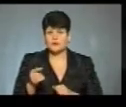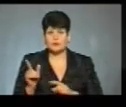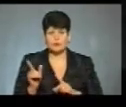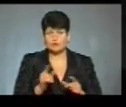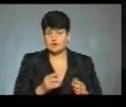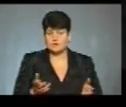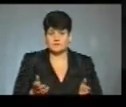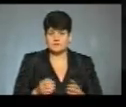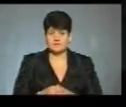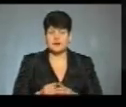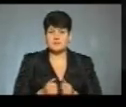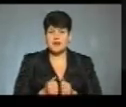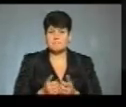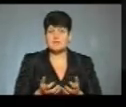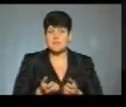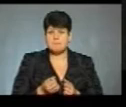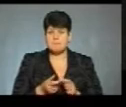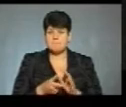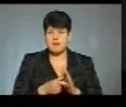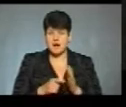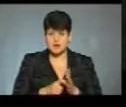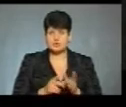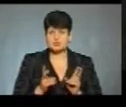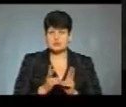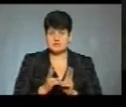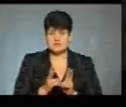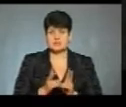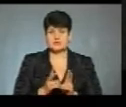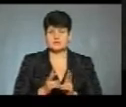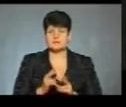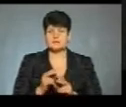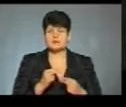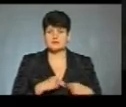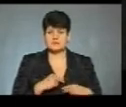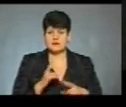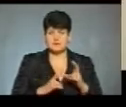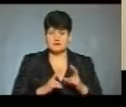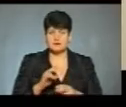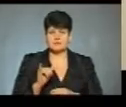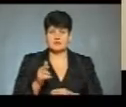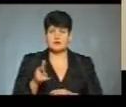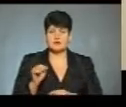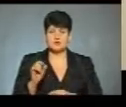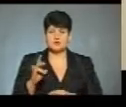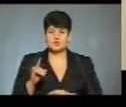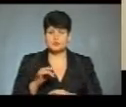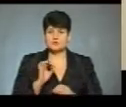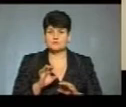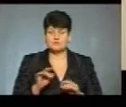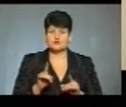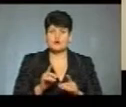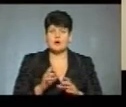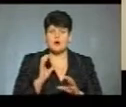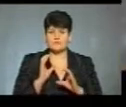поїхав. Біля приймальні керівника ми зустріли позаштатного працівника підприємства Івана Гандзюка. Він розповів, що автобус, з якого